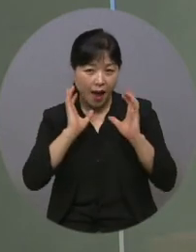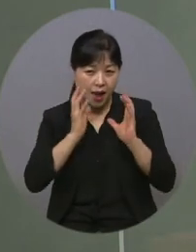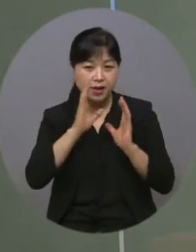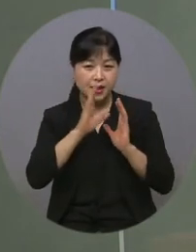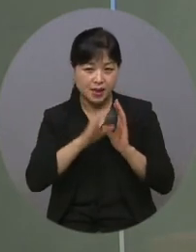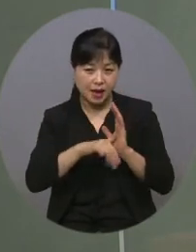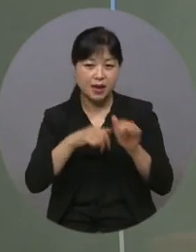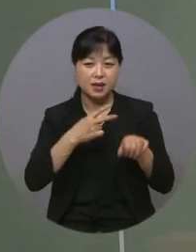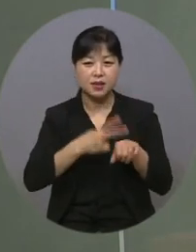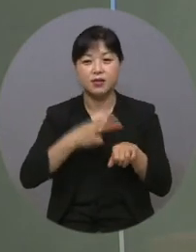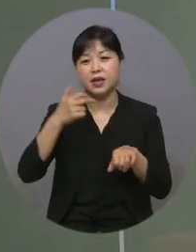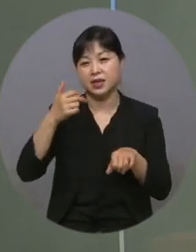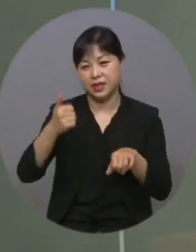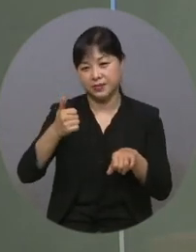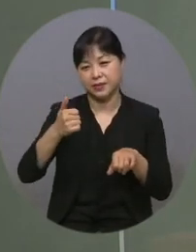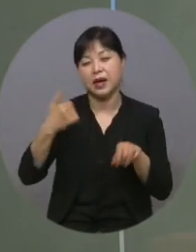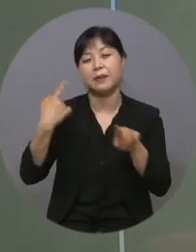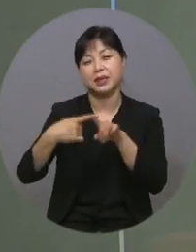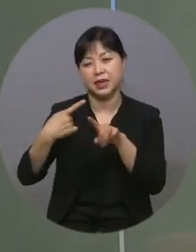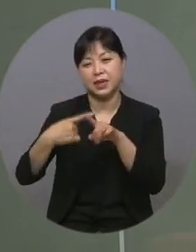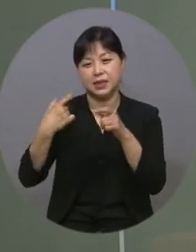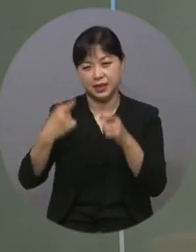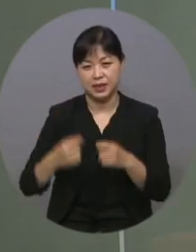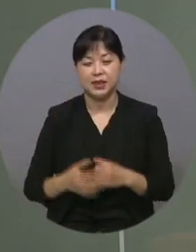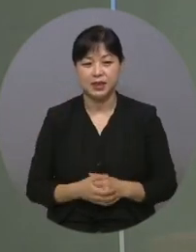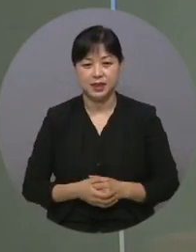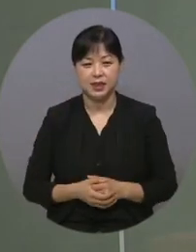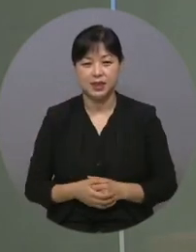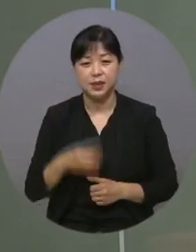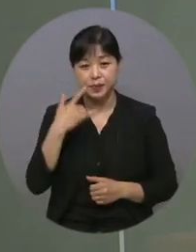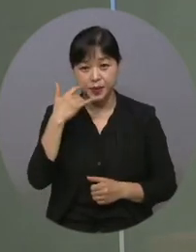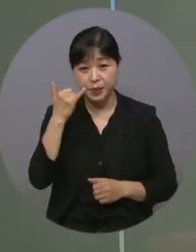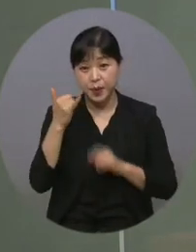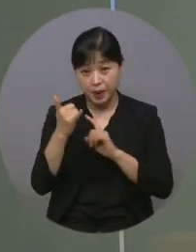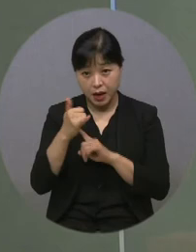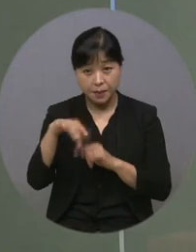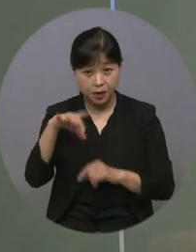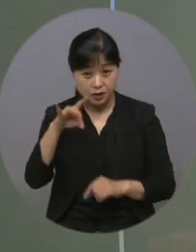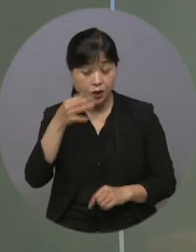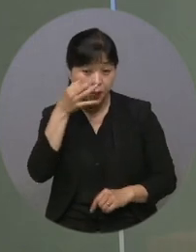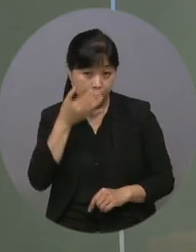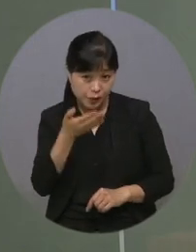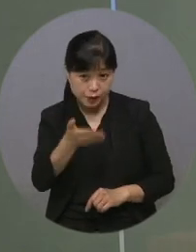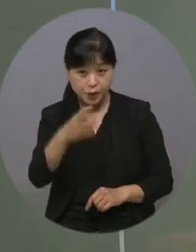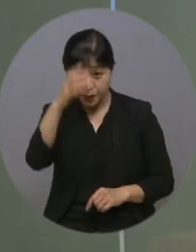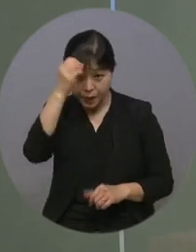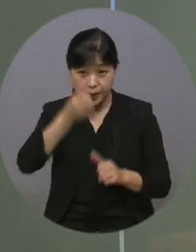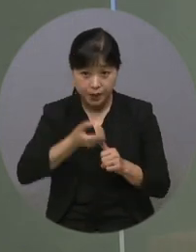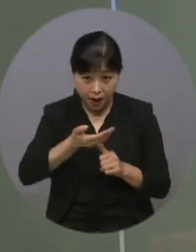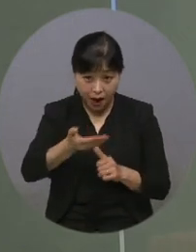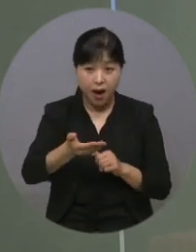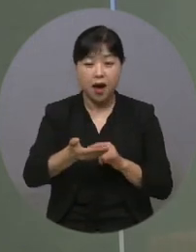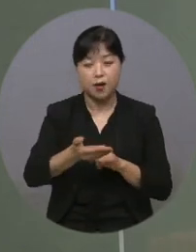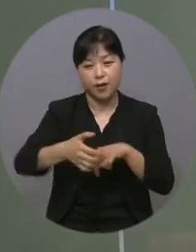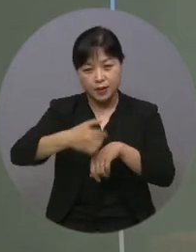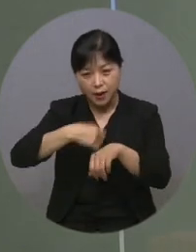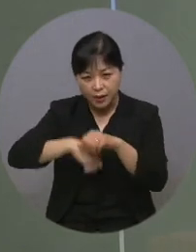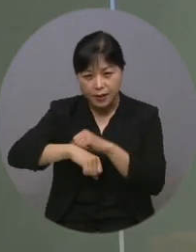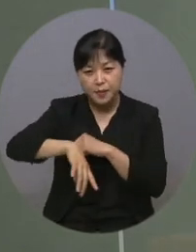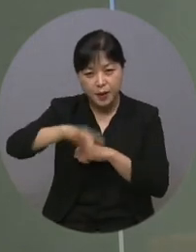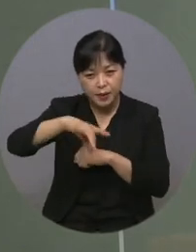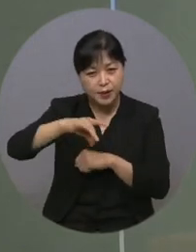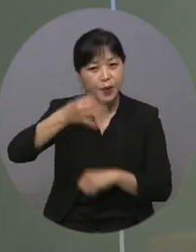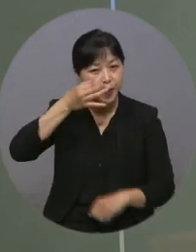유년기에는 교사다. 그러니까 부모가 뭔가를 보여주고 솔선수범하고 솔선해서